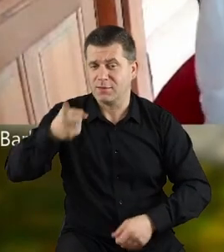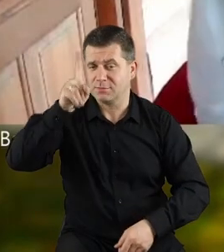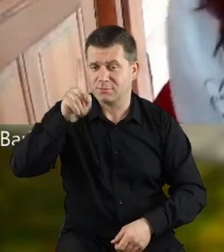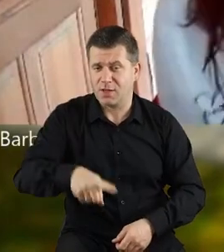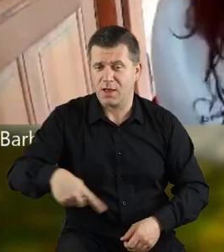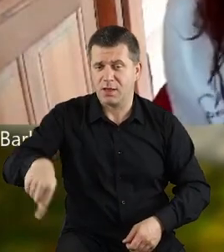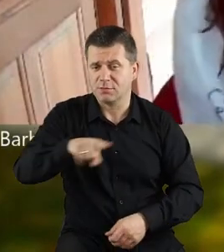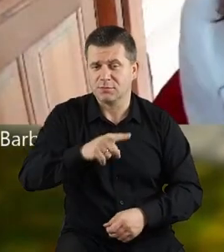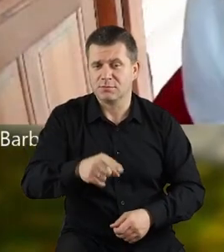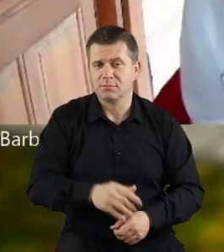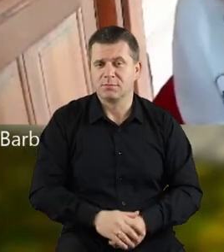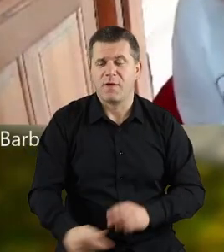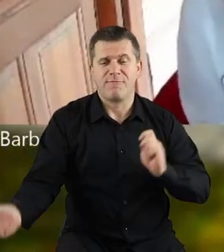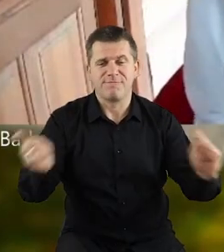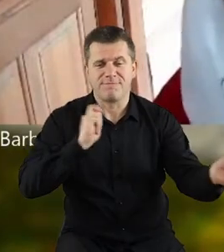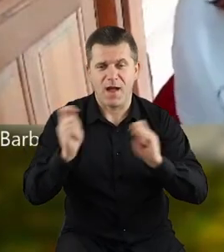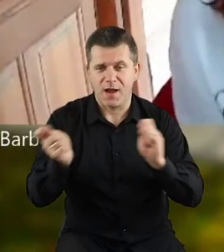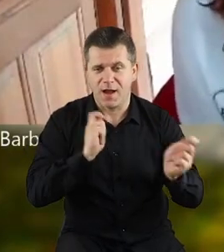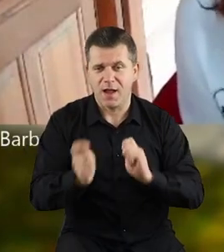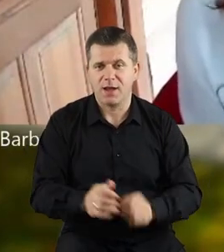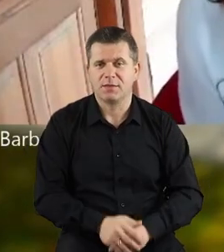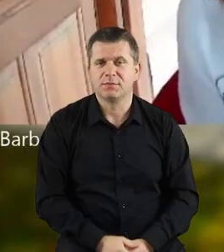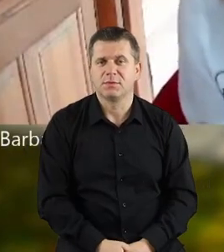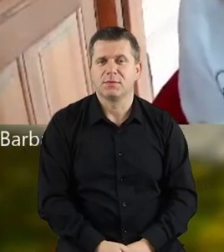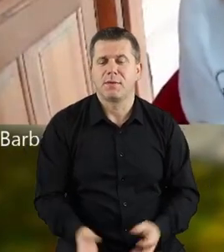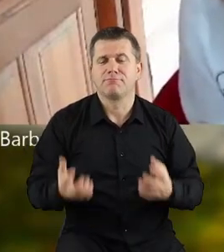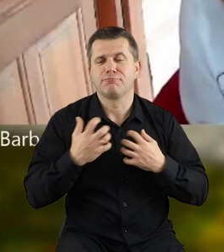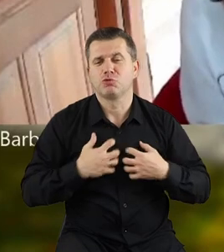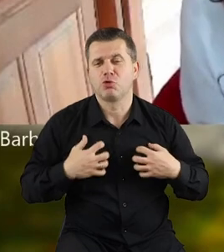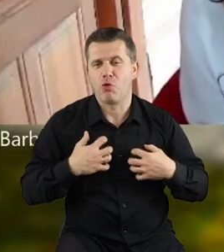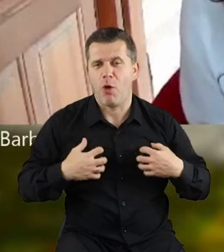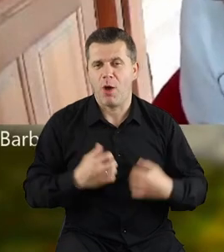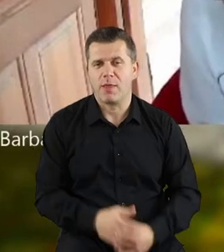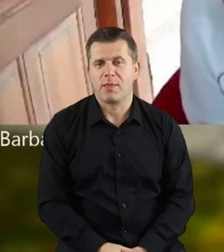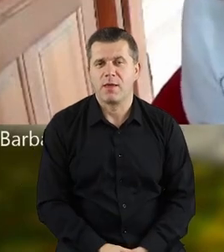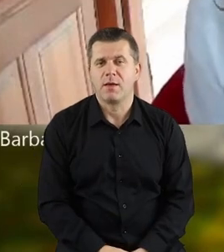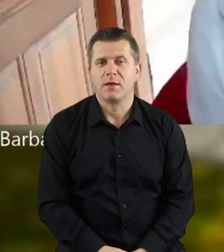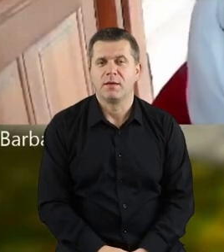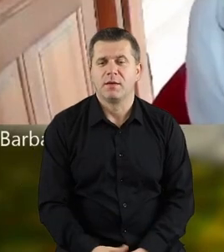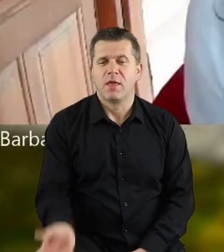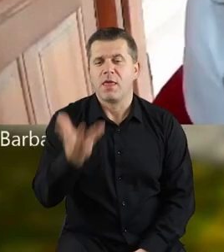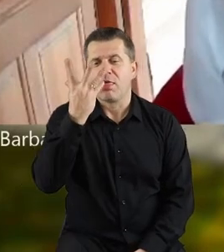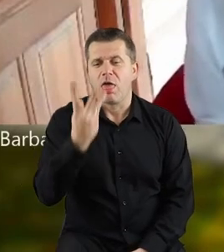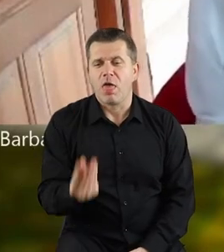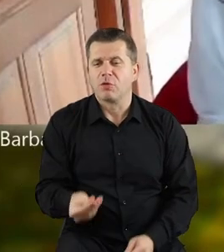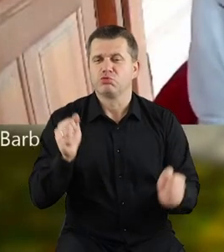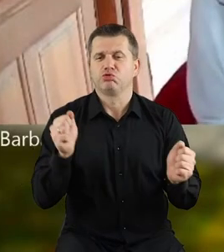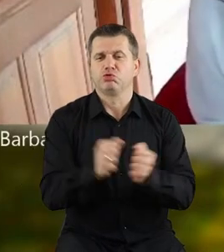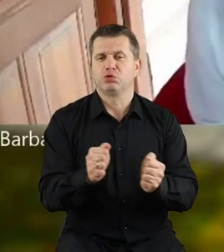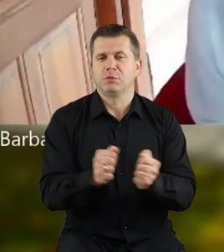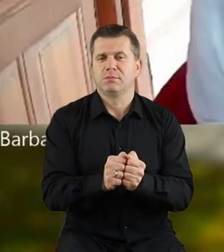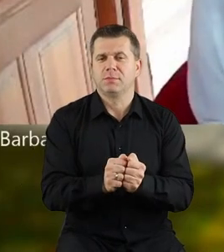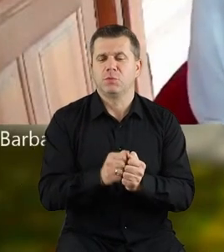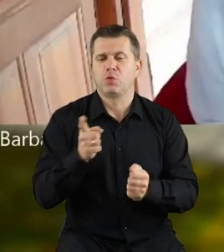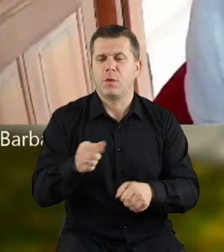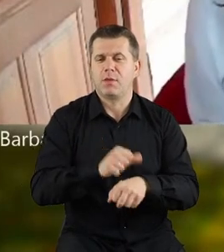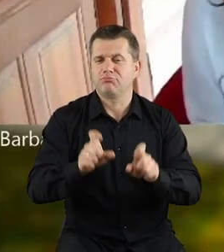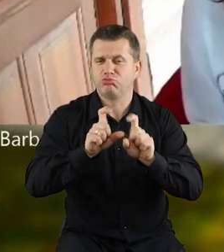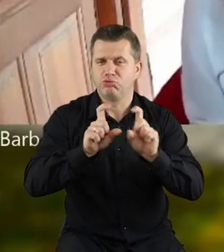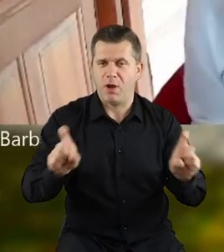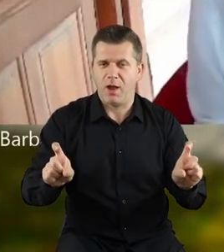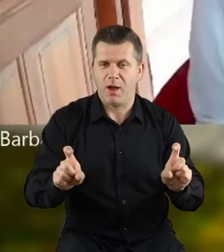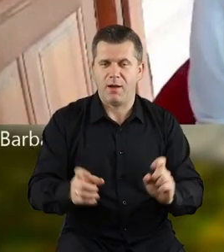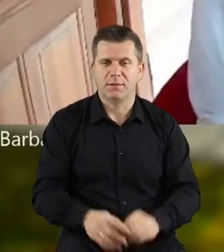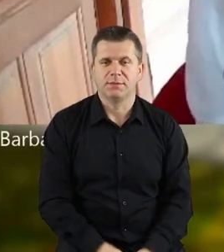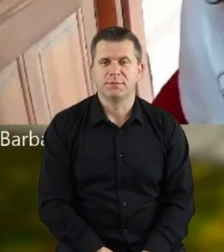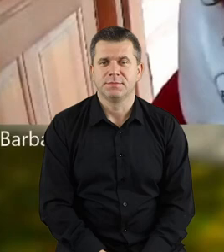tych miesięcy z własnymi wakacjami, z przygodą. Natomiast jesień i zima to